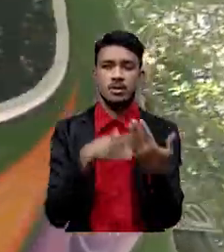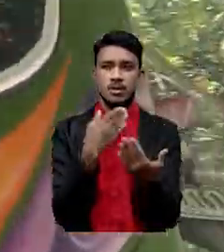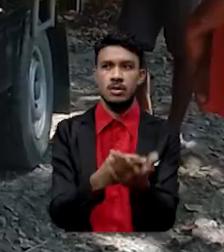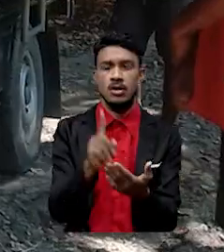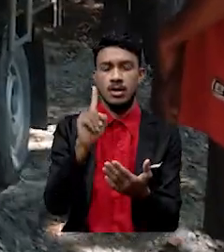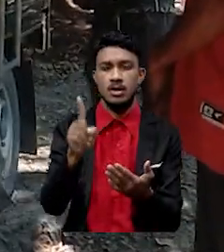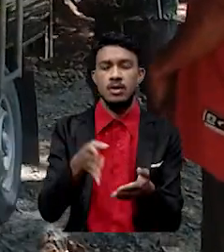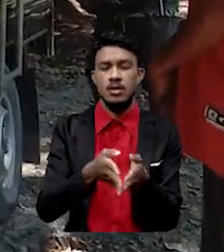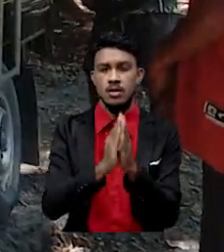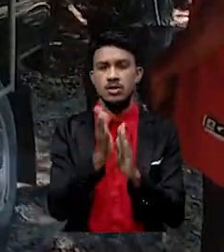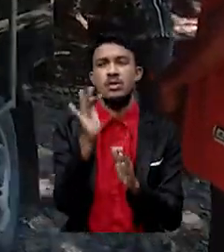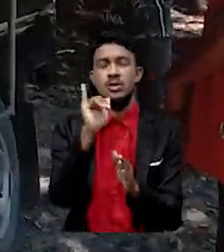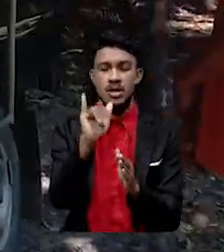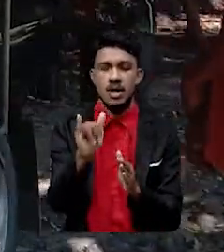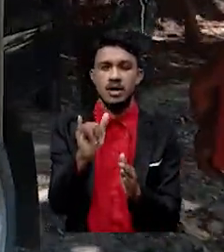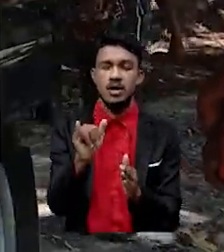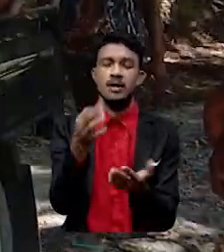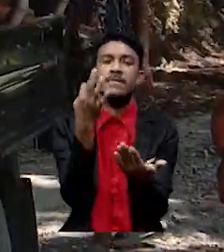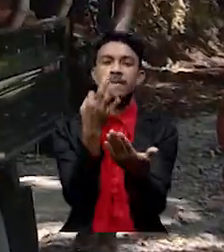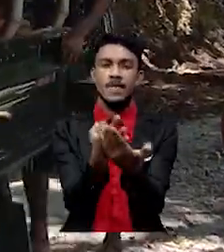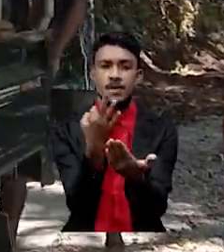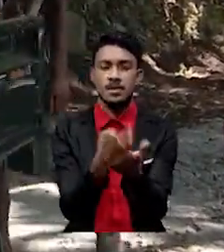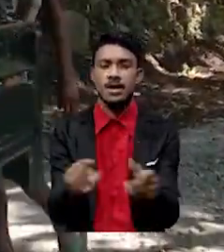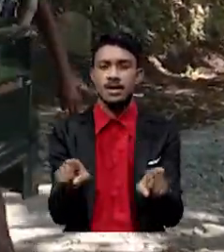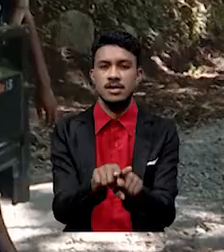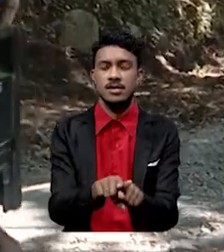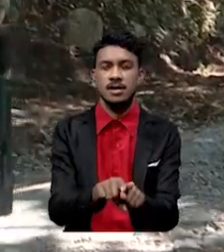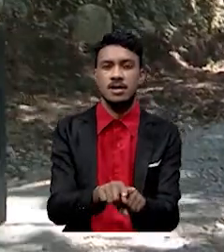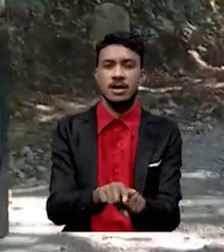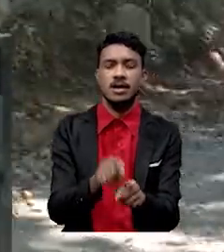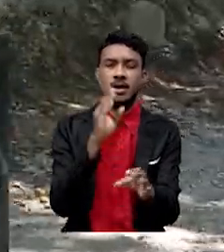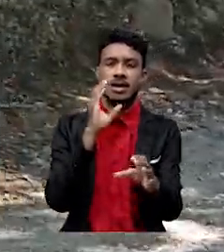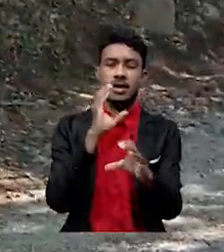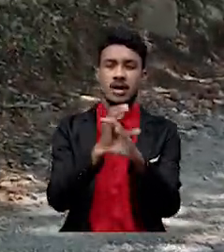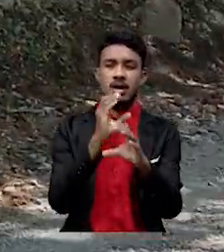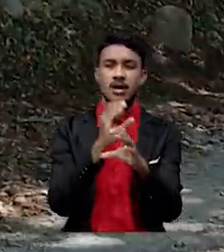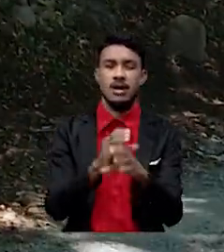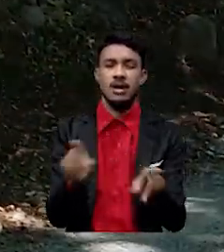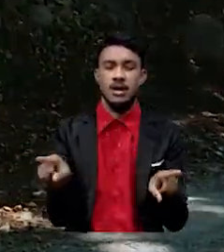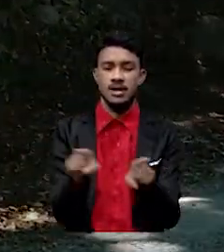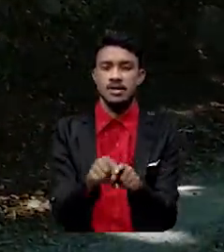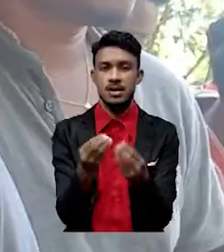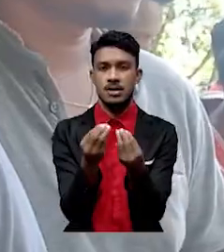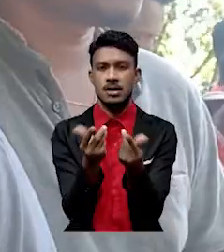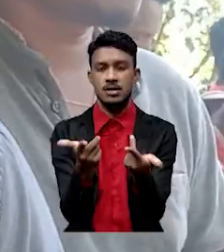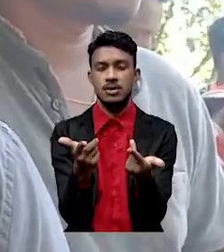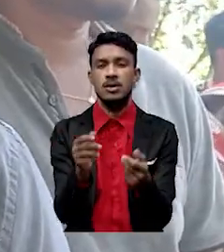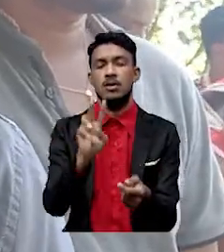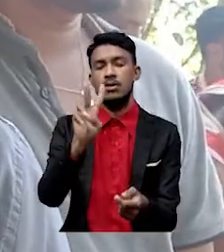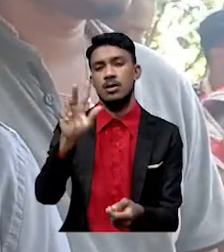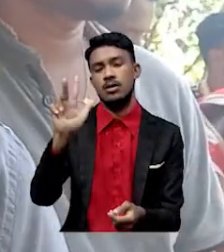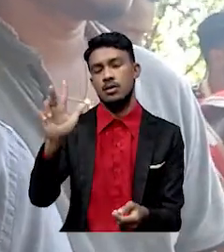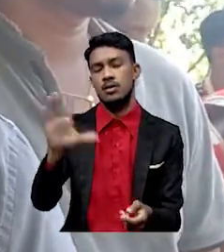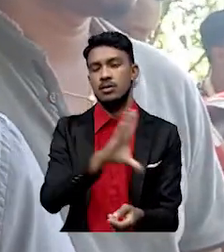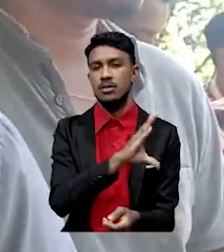ami hus sirah kontribusaun iya hane sam anguna sirah sirah bel fo kontribusaun hane sam sementi saka rua o tolu i mos